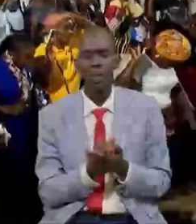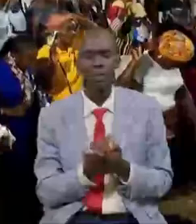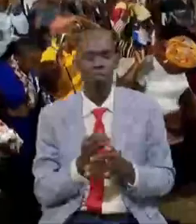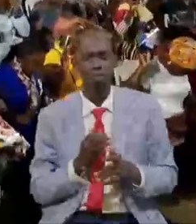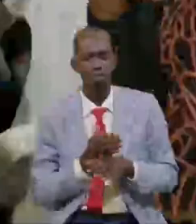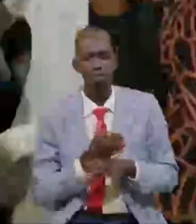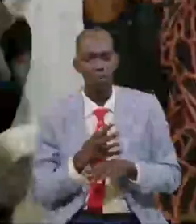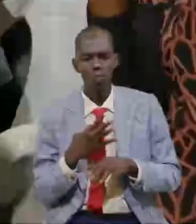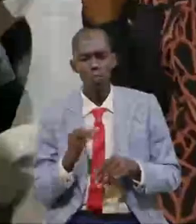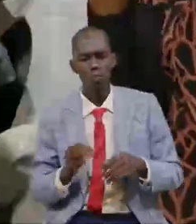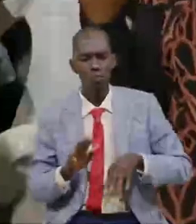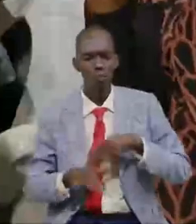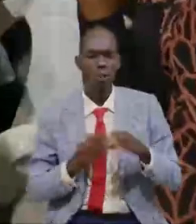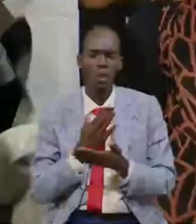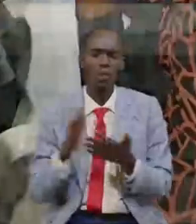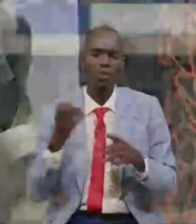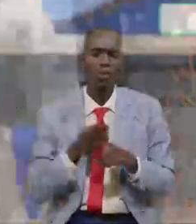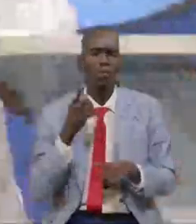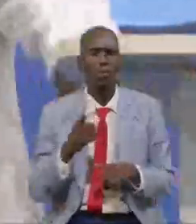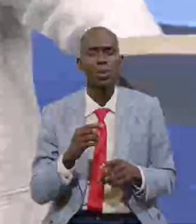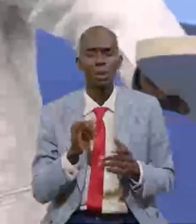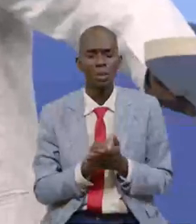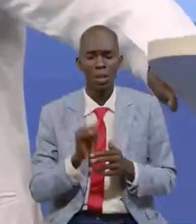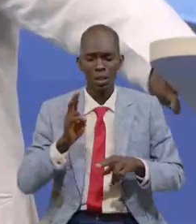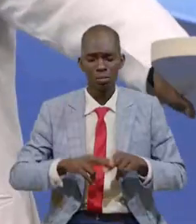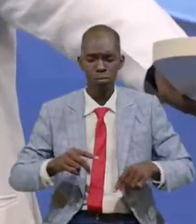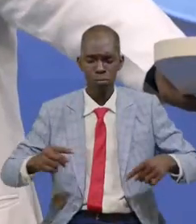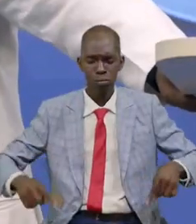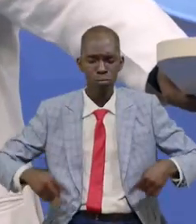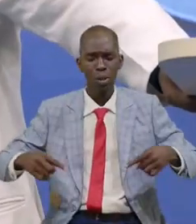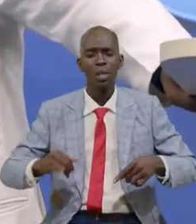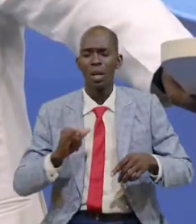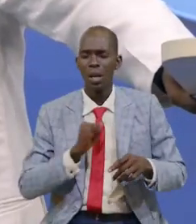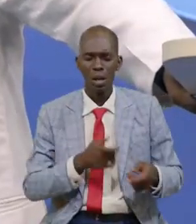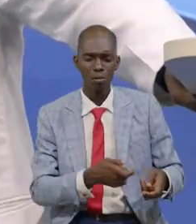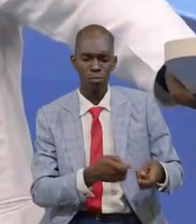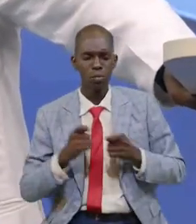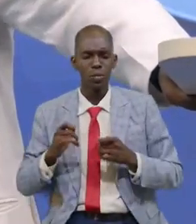j'ajoute les béquilles de votre main, le fauteuil roulant.